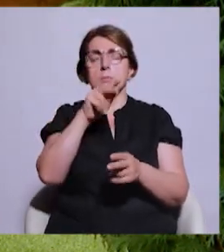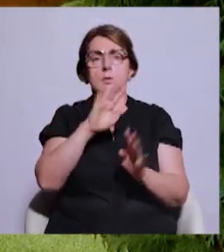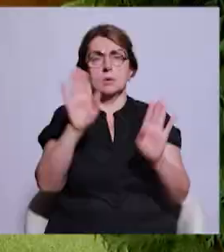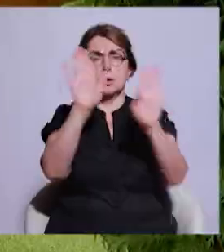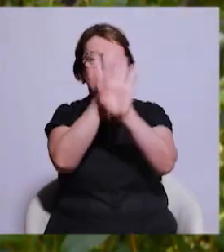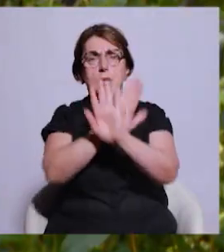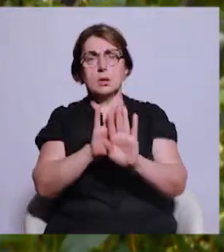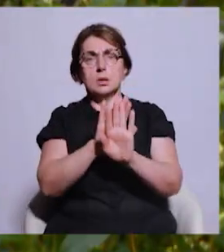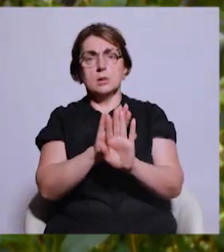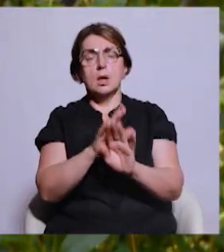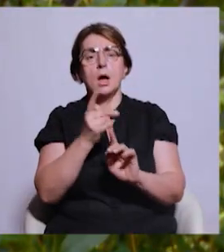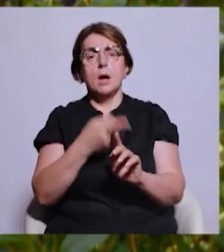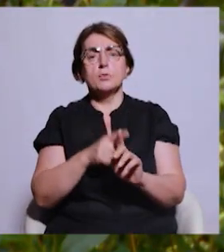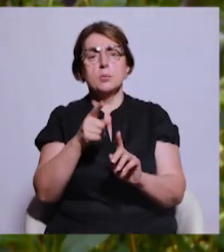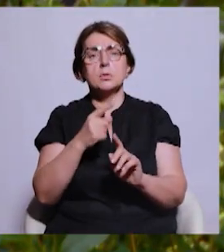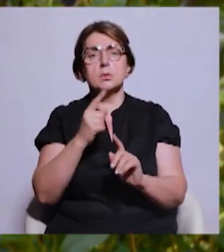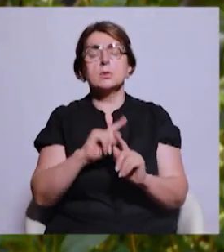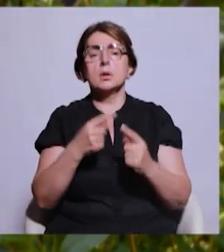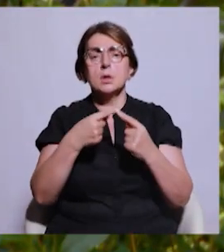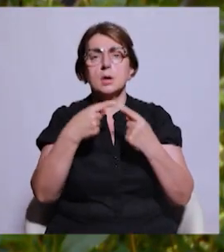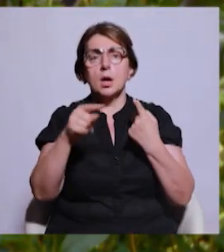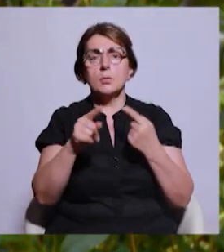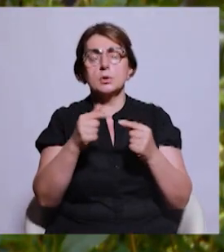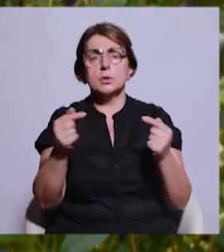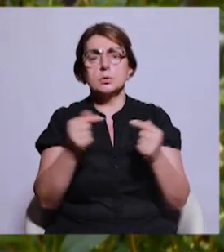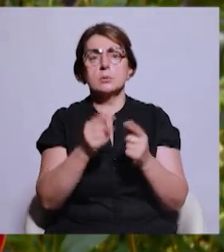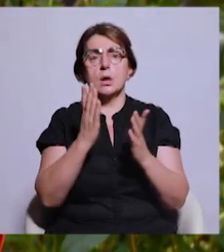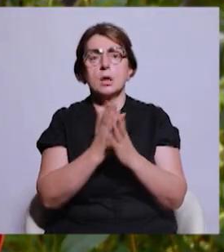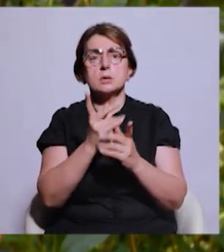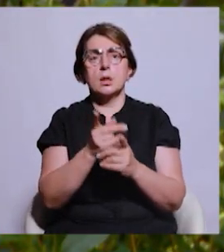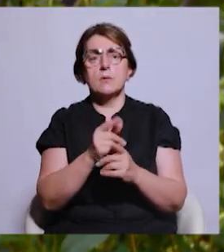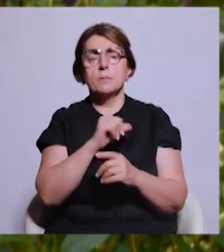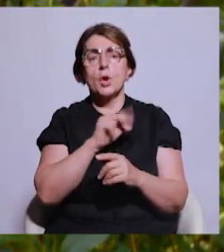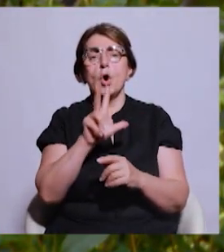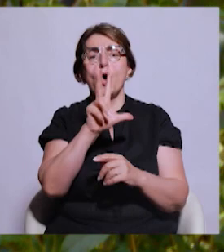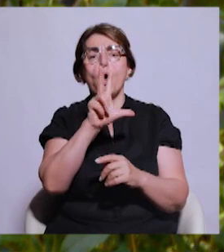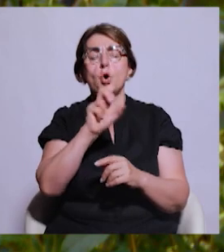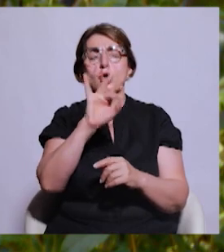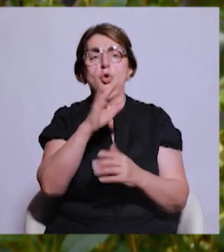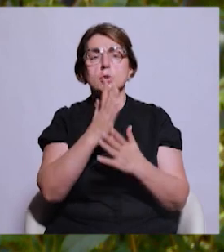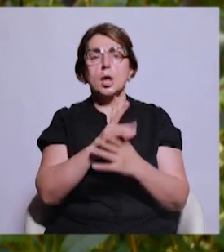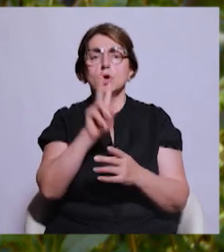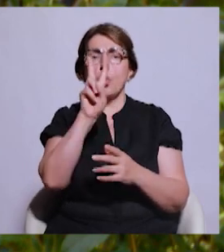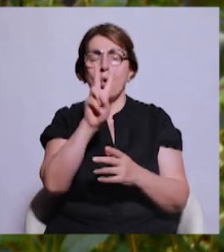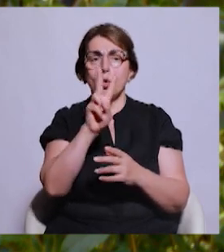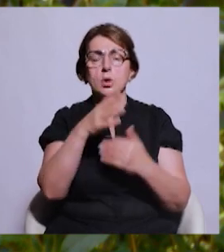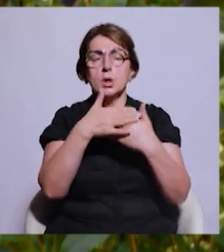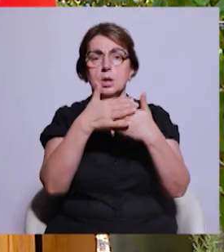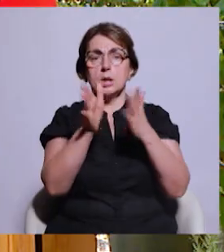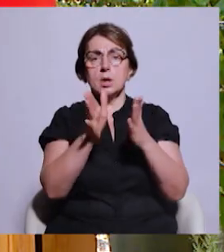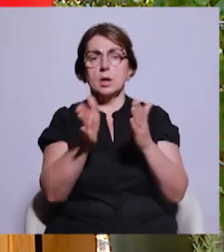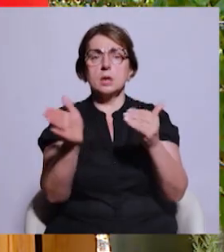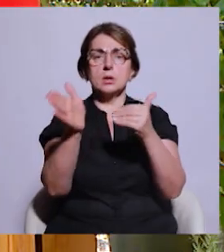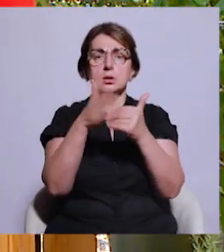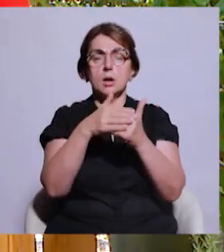ანუ გადაკეტილი. ამიტომ მინდა გამოვყო და ზოგადად ასეა გამოკვეთილი. ჰორიზონტი არსებობს ორგვარი, ღია და